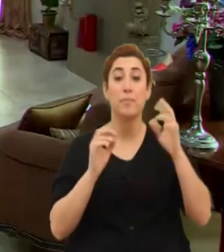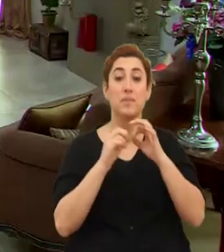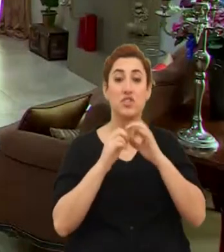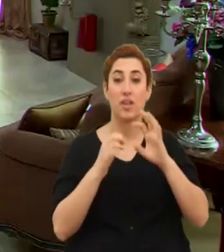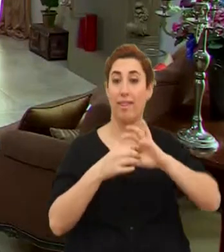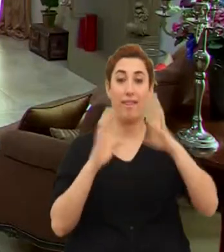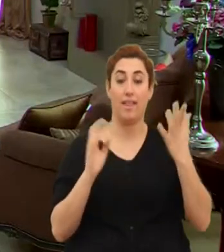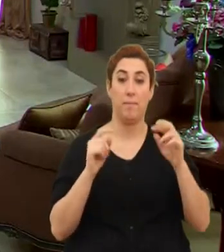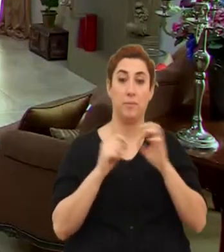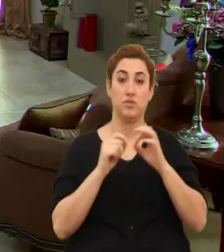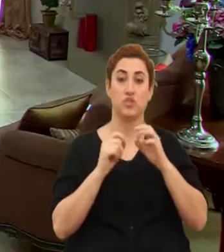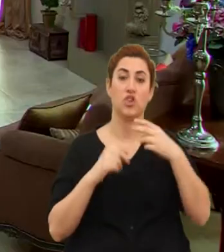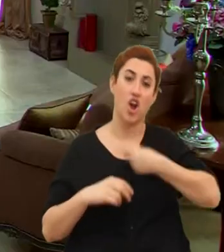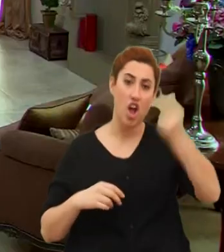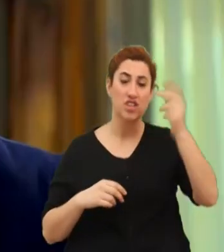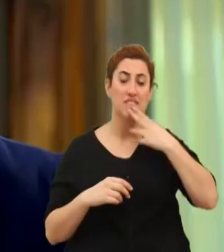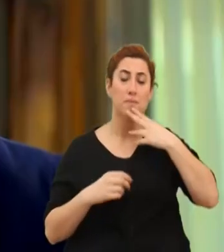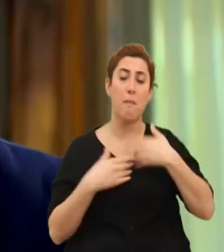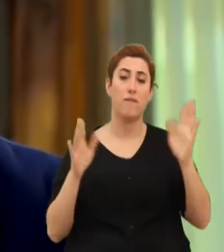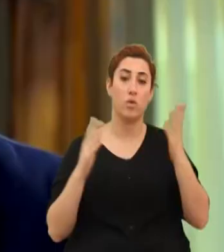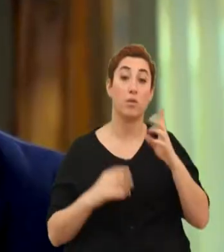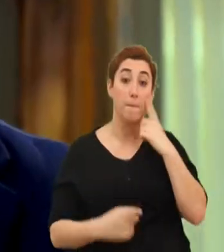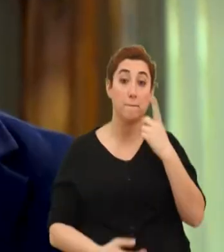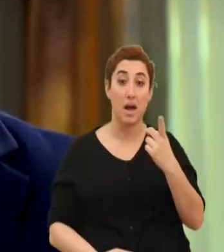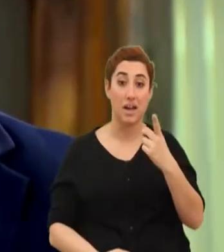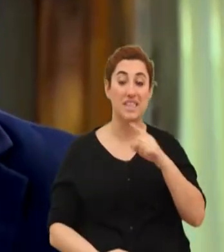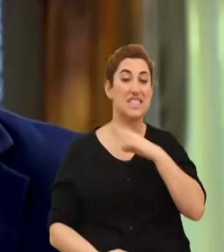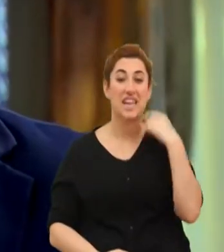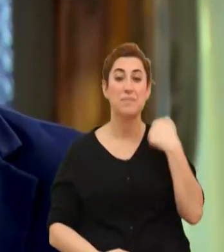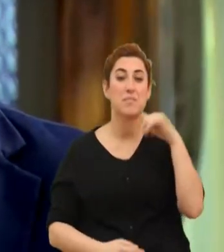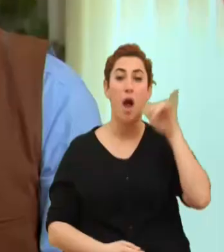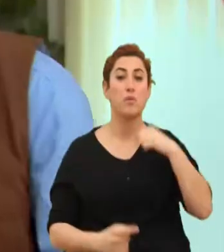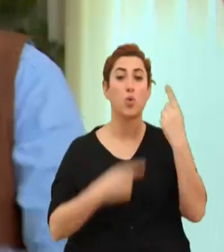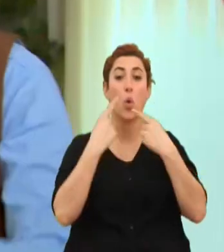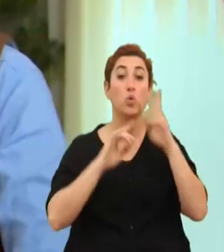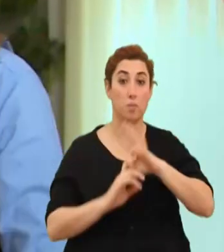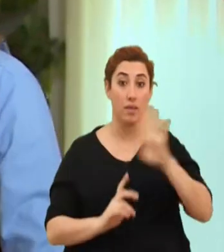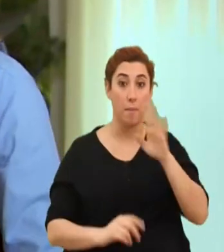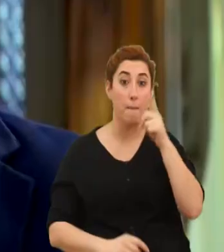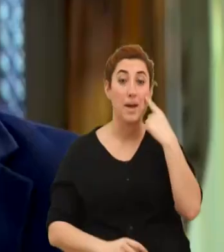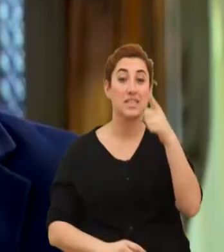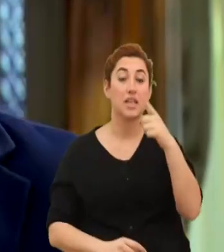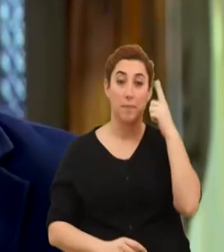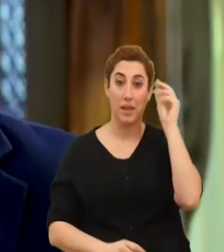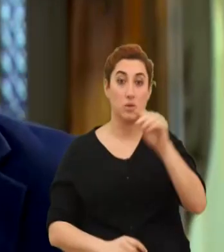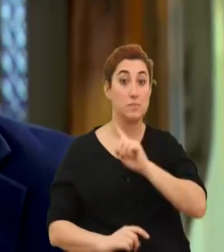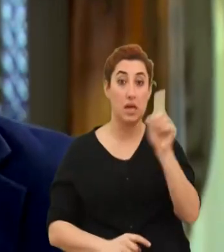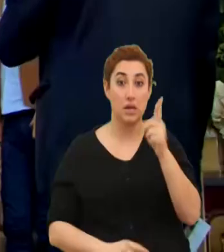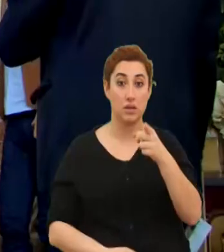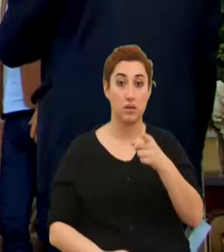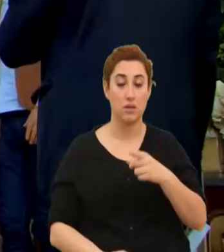Biricik ya? Biricik, ne demek Biricik? Kızı da perişan ettin. Bana bak, sakın bizim hakkımızda konuşma, tamam mı? Bak seni uyarıyorum,